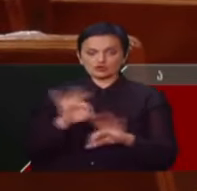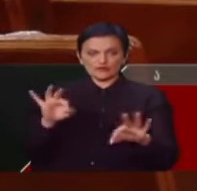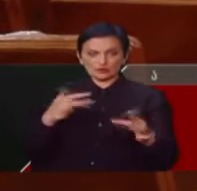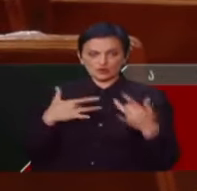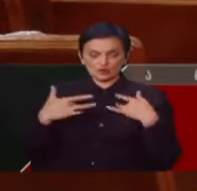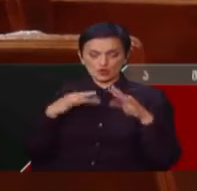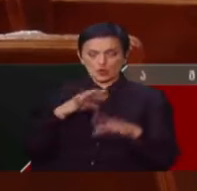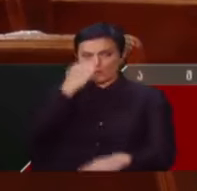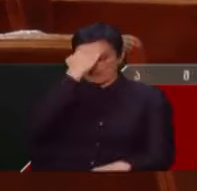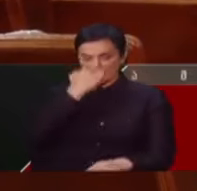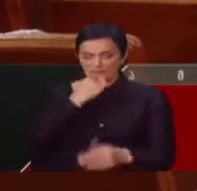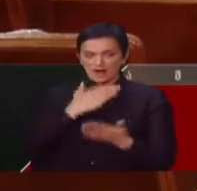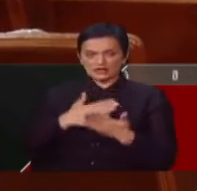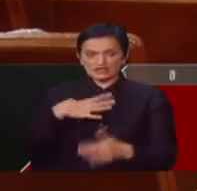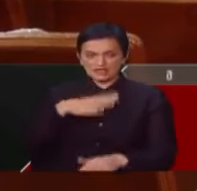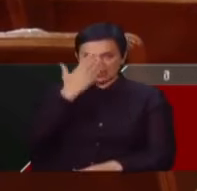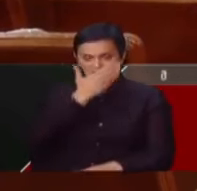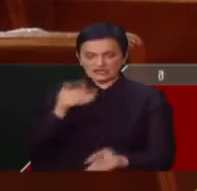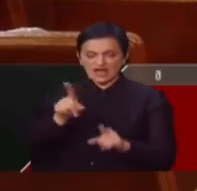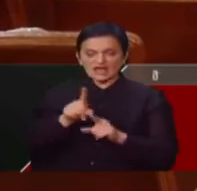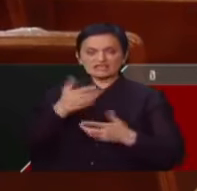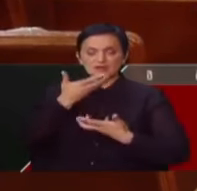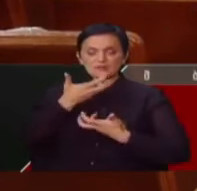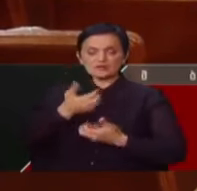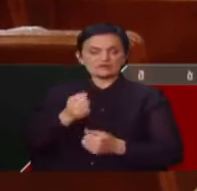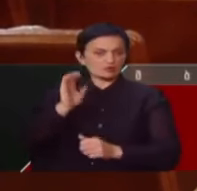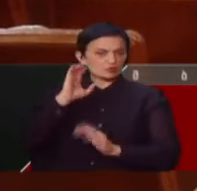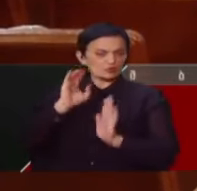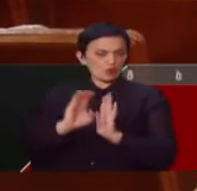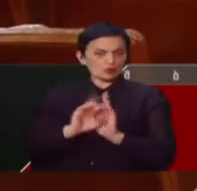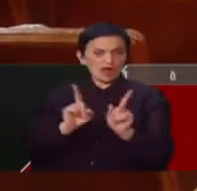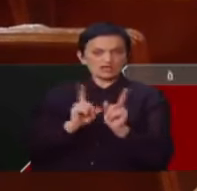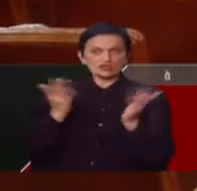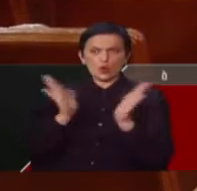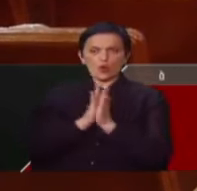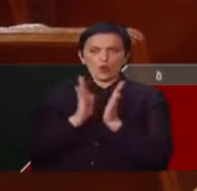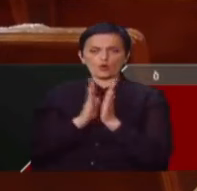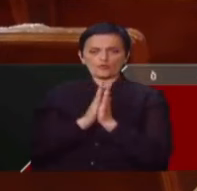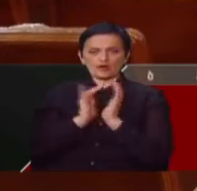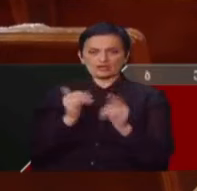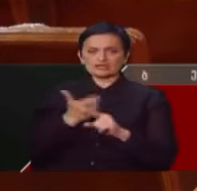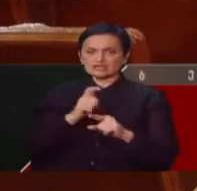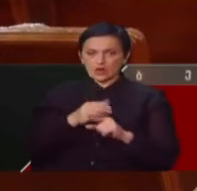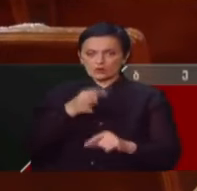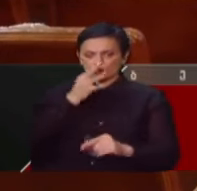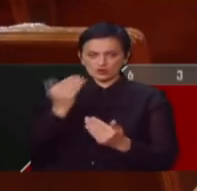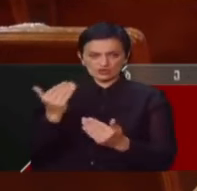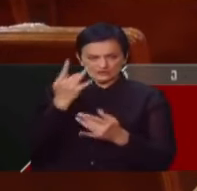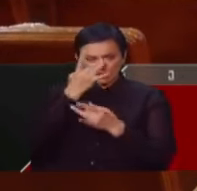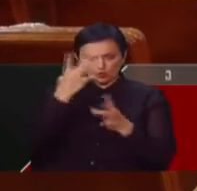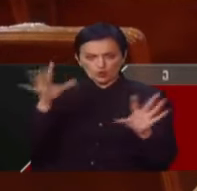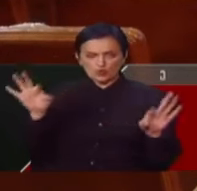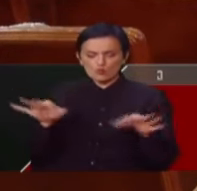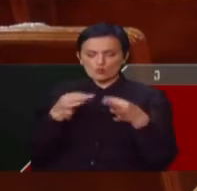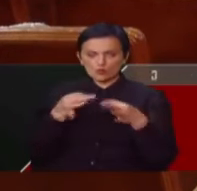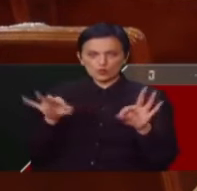Дахуруа. Мадлиери вар картвели халхисром, асе мигвигезда могуисминез асе тиловациебит. Далиан момецонат квени культура, музыка,